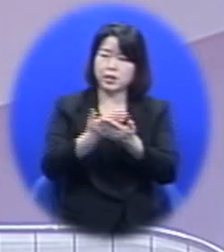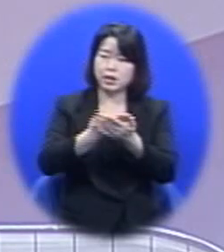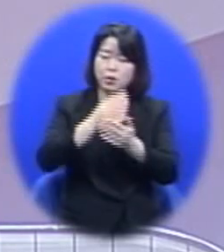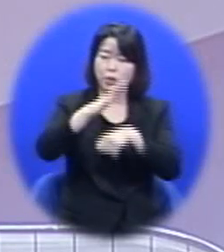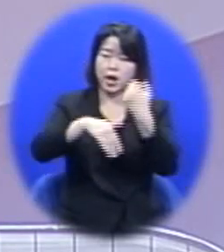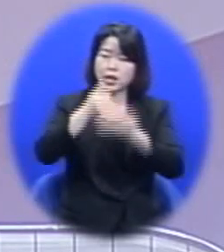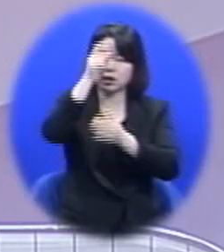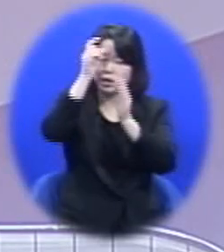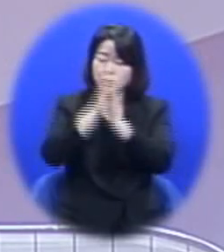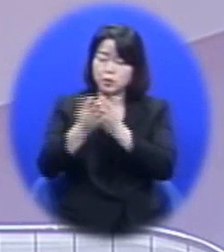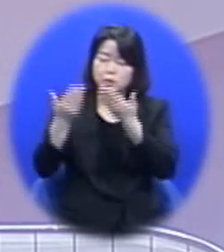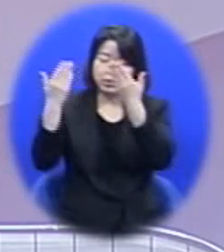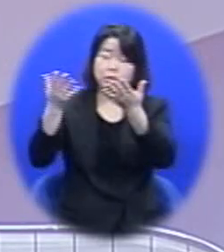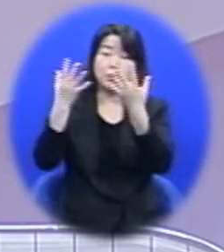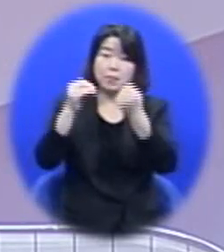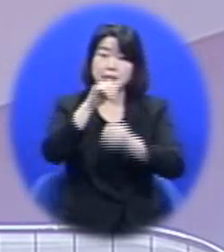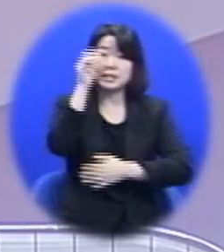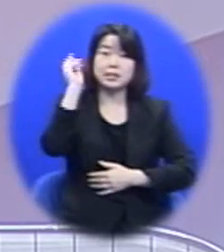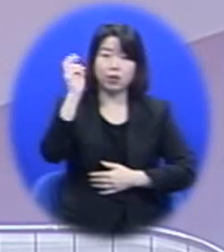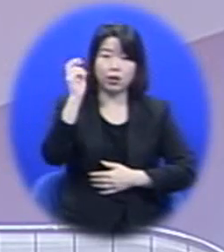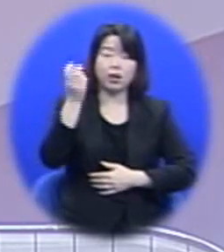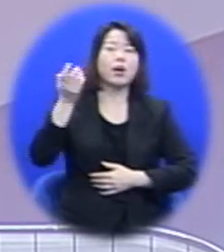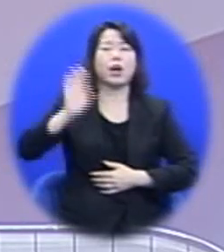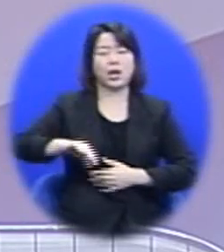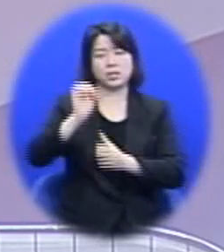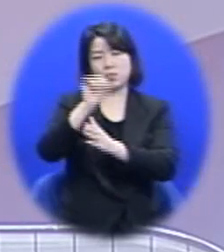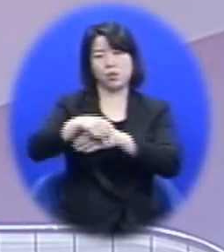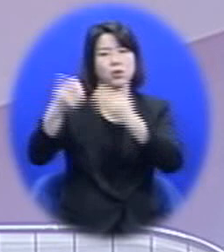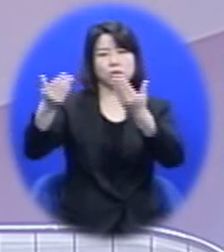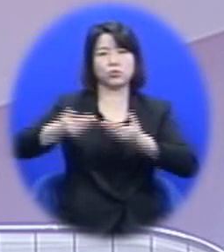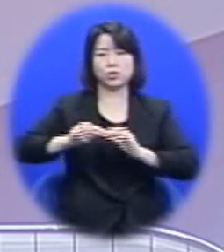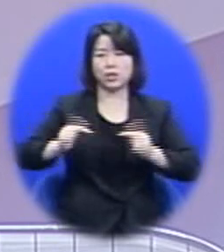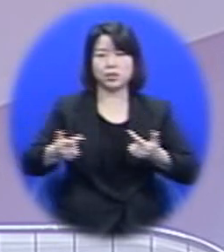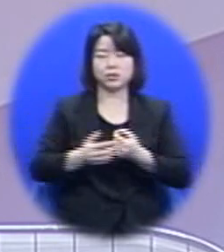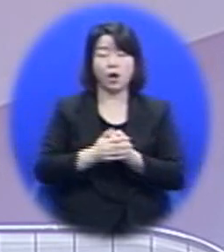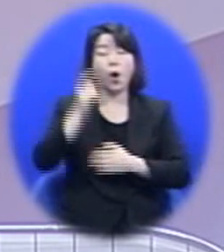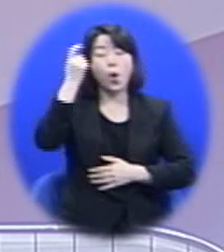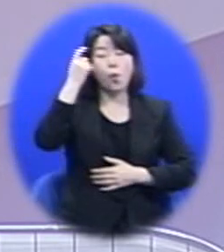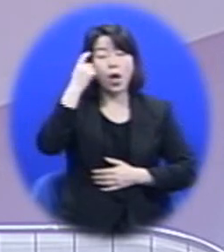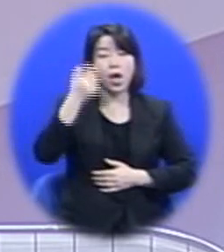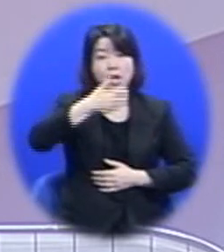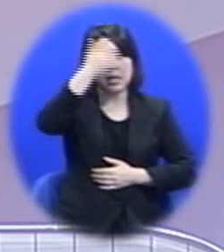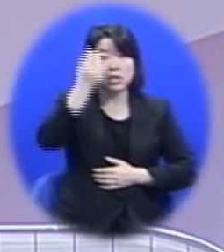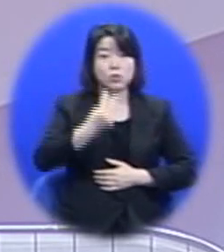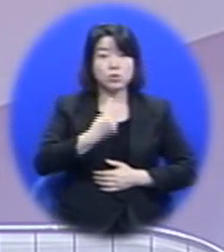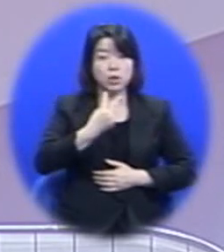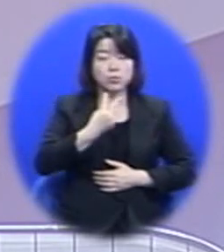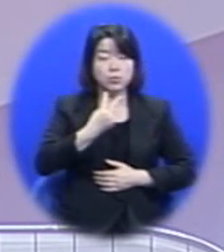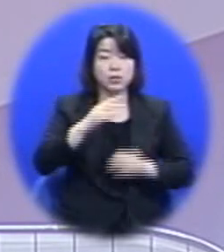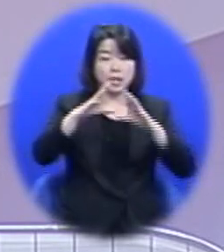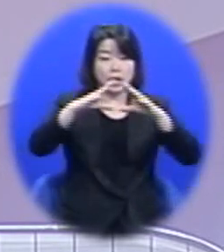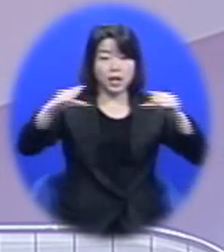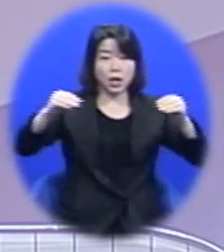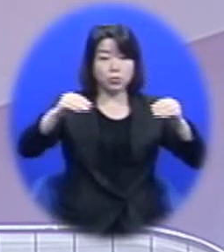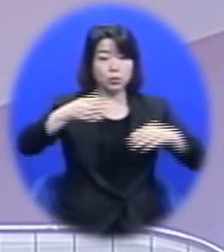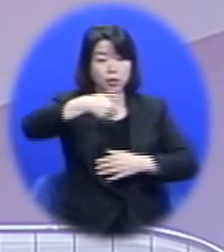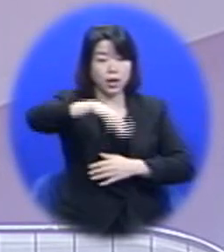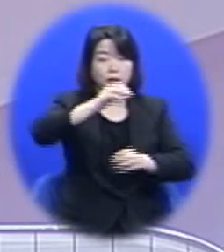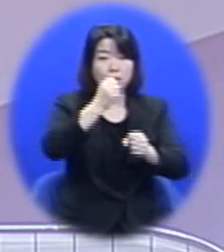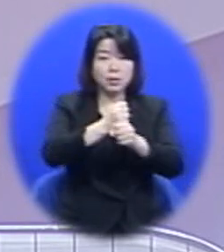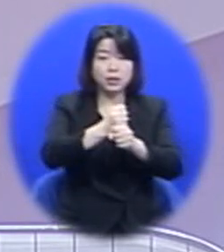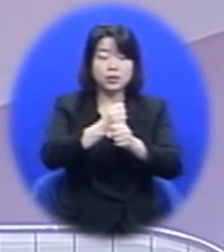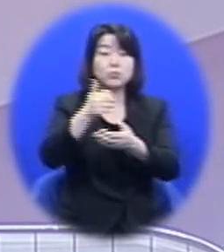기도했겠습니까? 하나님 들어주시지 않았습니다. 왜? 요셉을 지금 애굽으로 오게 한 분이